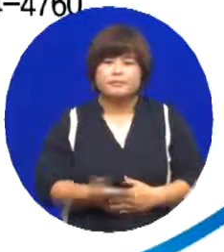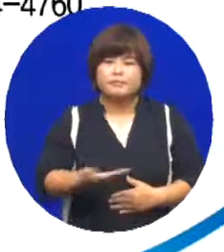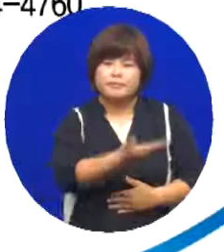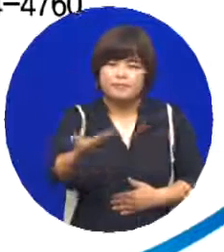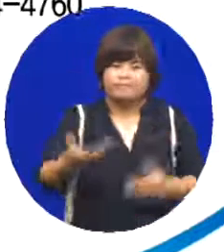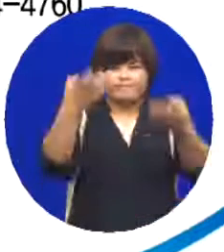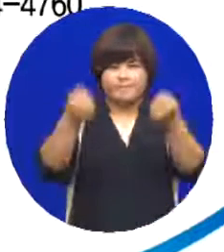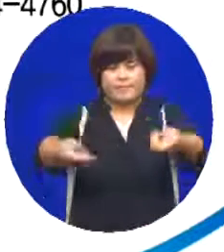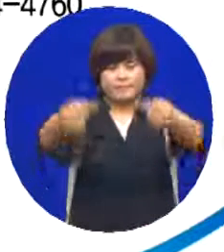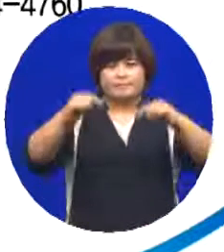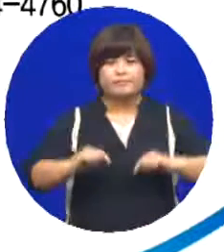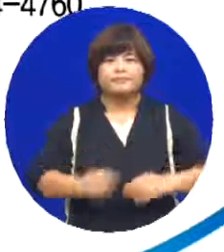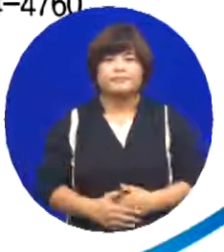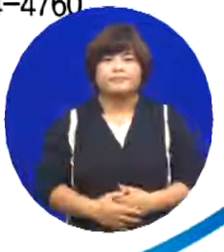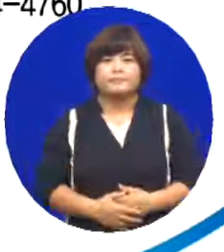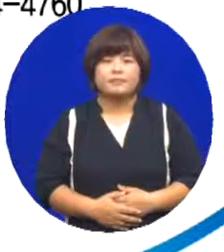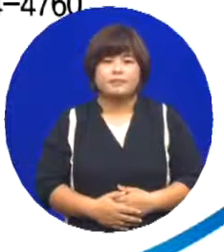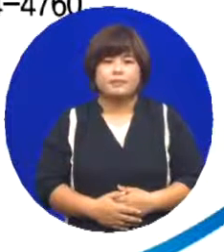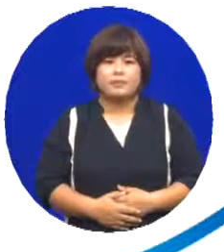청년 구직자 여러분의 많은 참여 바랍니다.